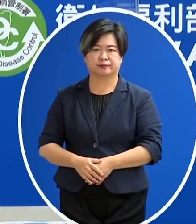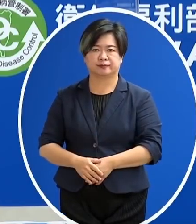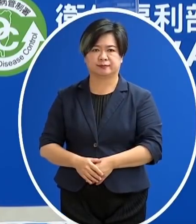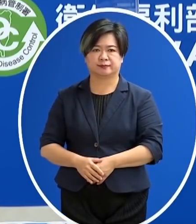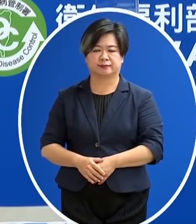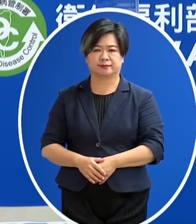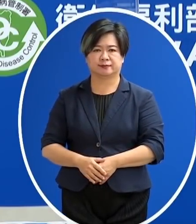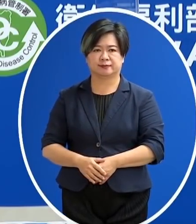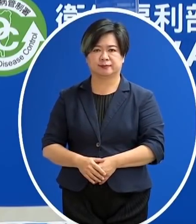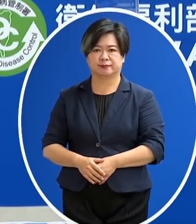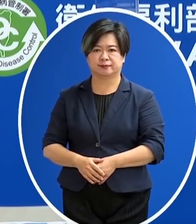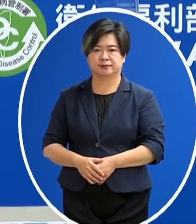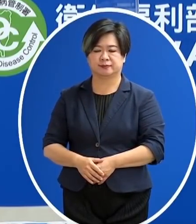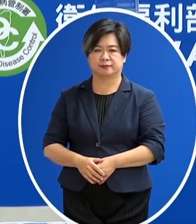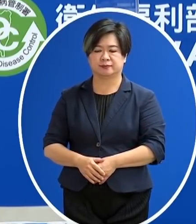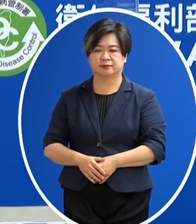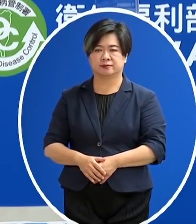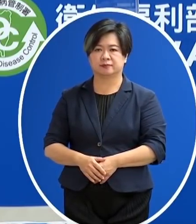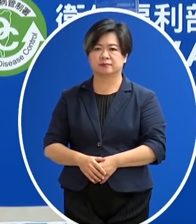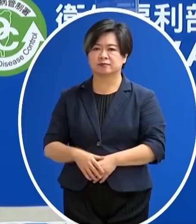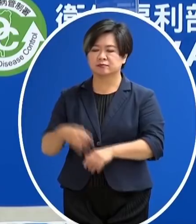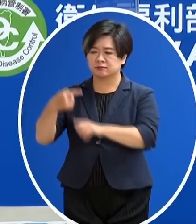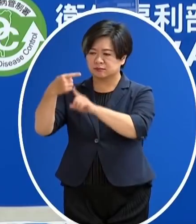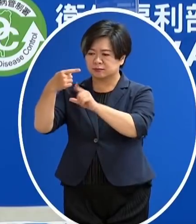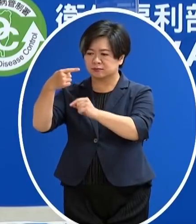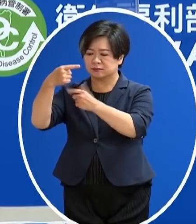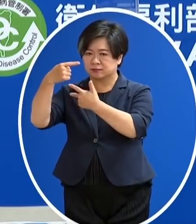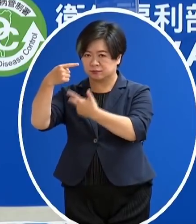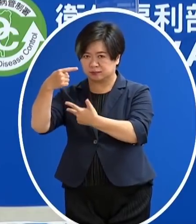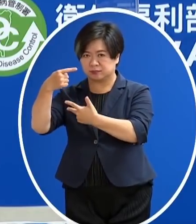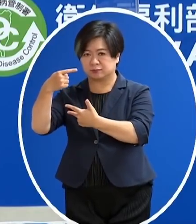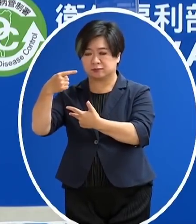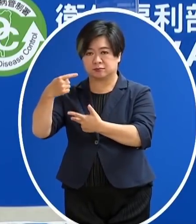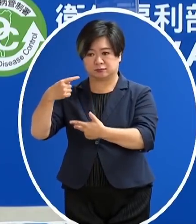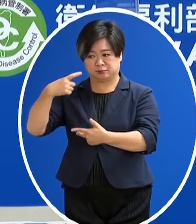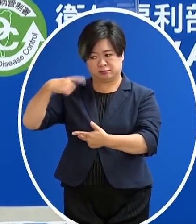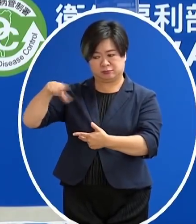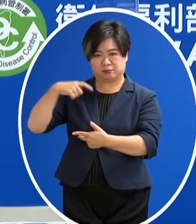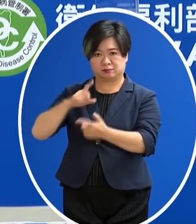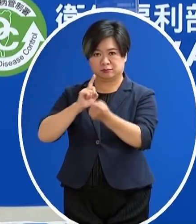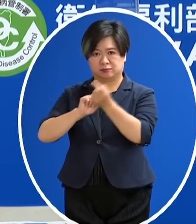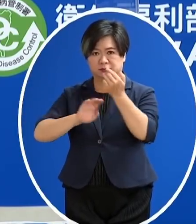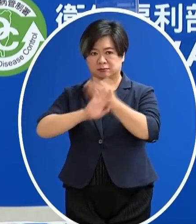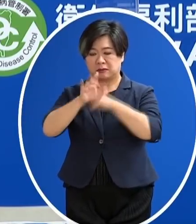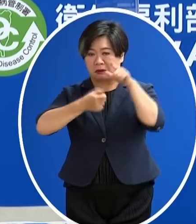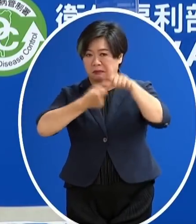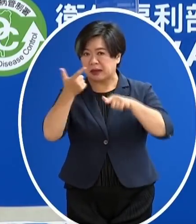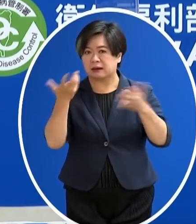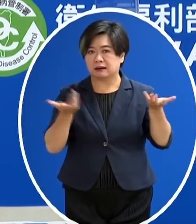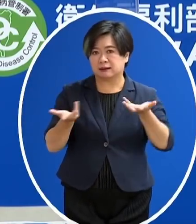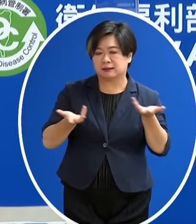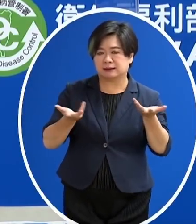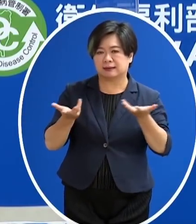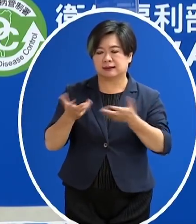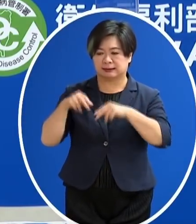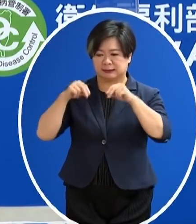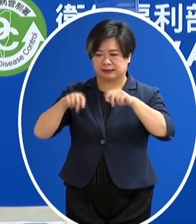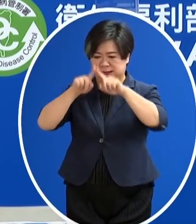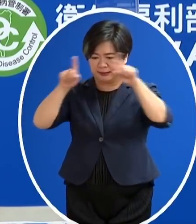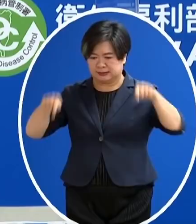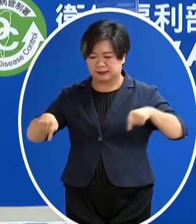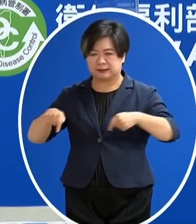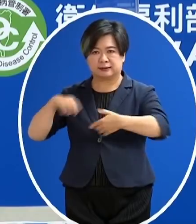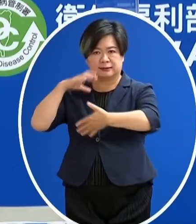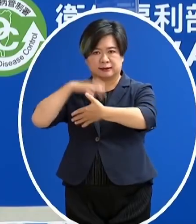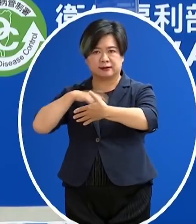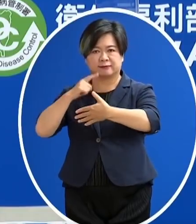那在这里面，在1月7日，我们双方对于说对外揭露的事情，啊，合约里面有相